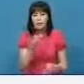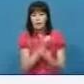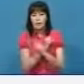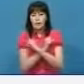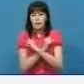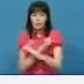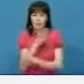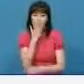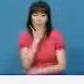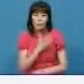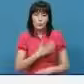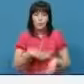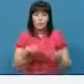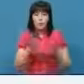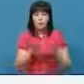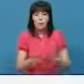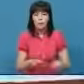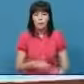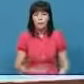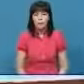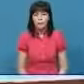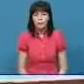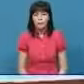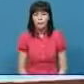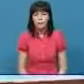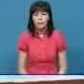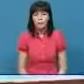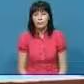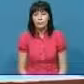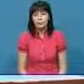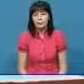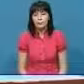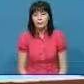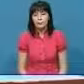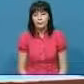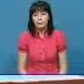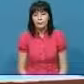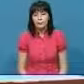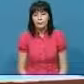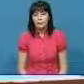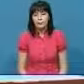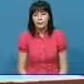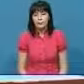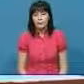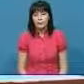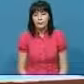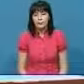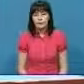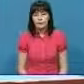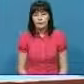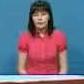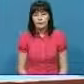сүйікті орын. Айгерім Дәулетбекқызы, Ардақ Байтүгелова, Әли Мәлік, Садыр Абдуманап, оңтүстік ақпарат.